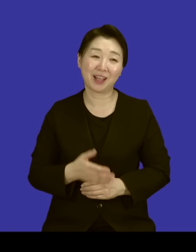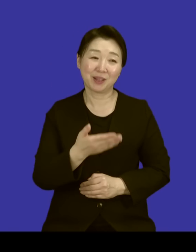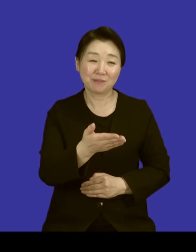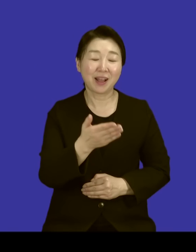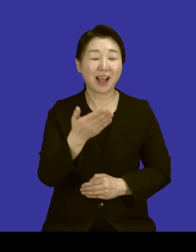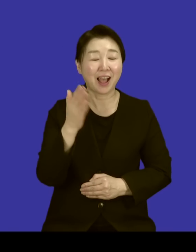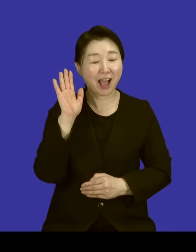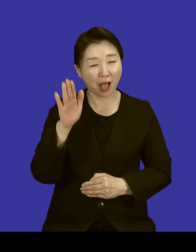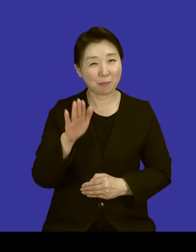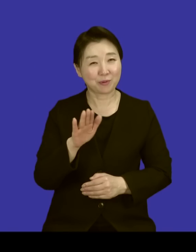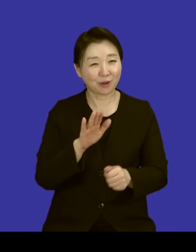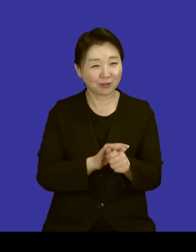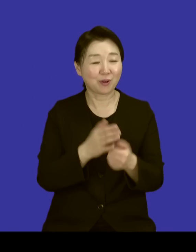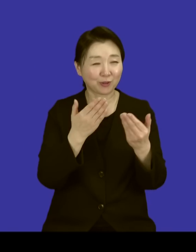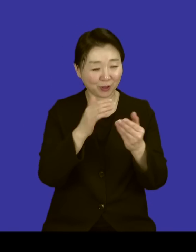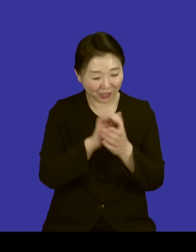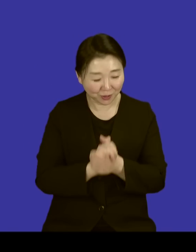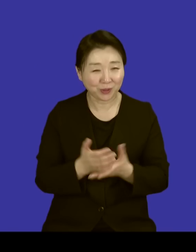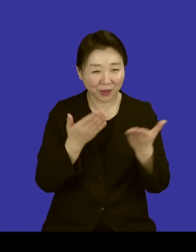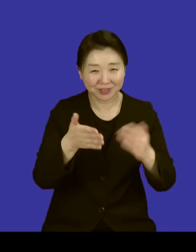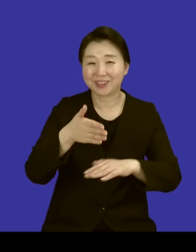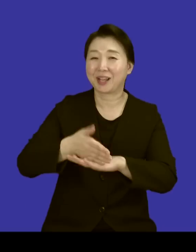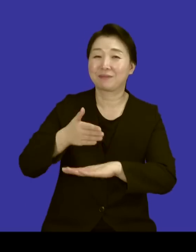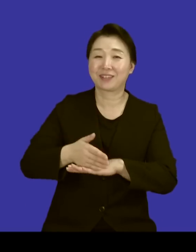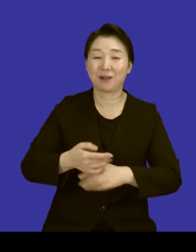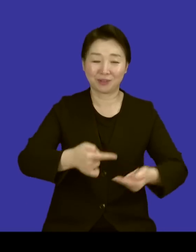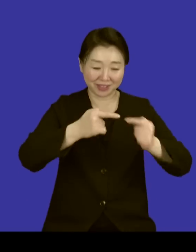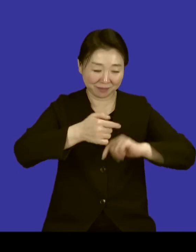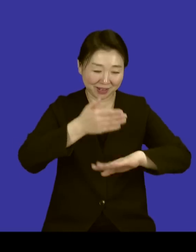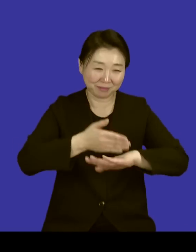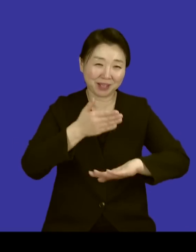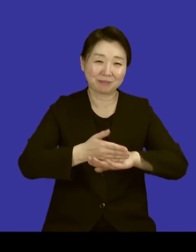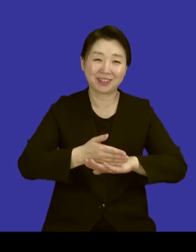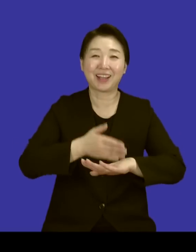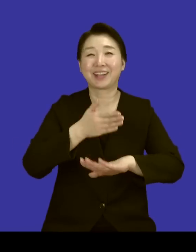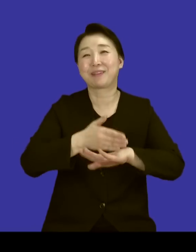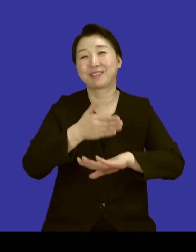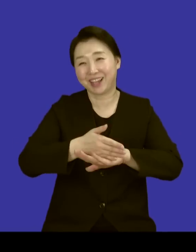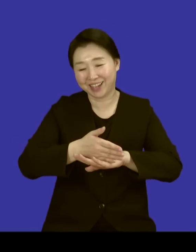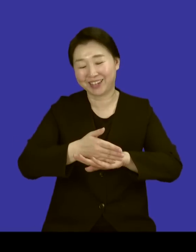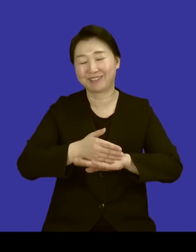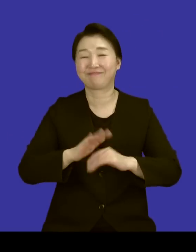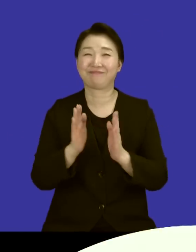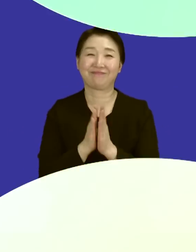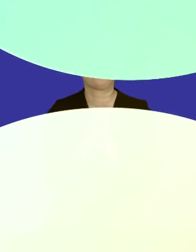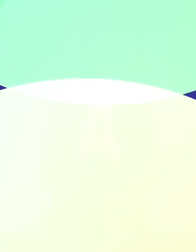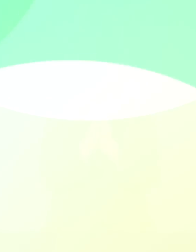많이 응원하고요. 더 많이 기도하도록 하겠습니다. 감사합니다. 네, 올라오셔서 고맙습니다. 선생님 고맙습니다.